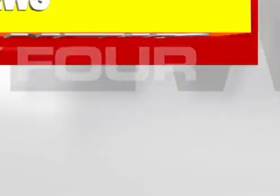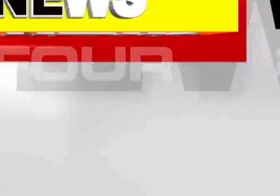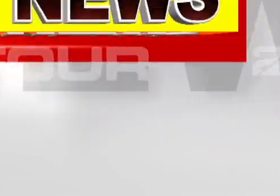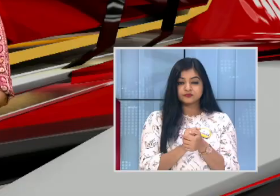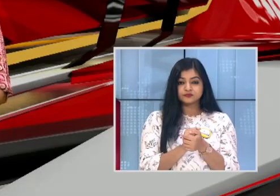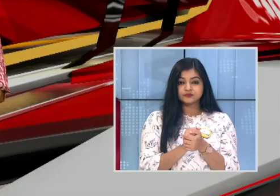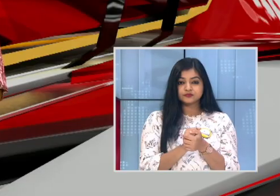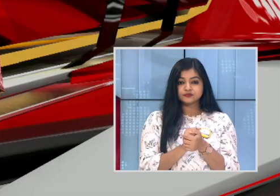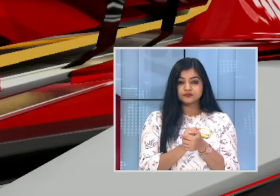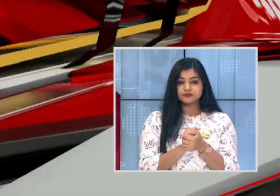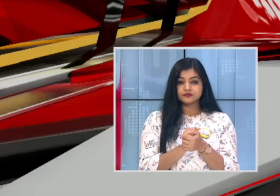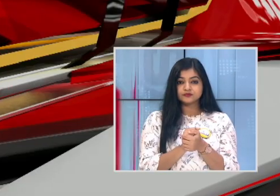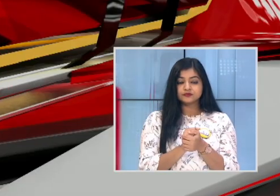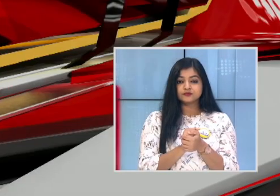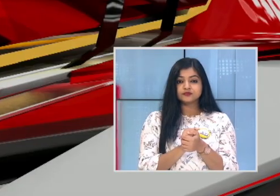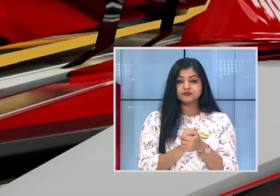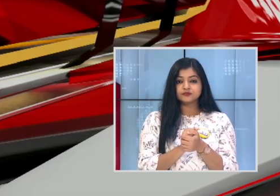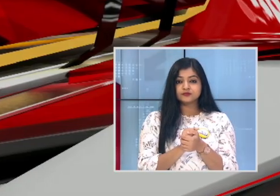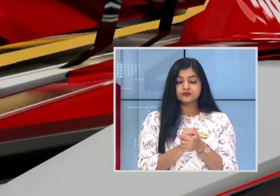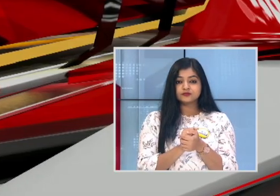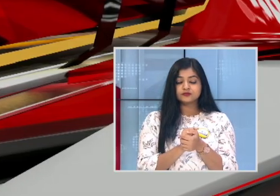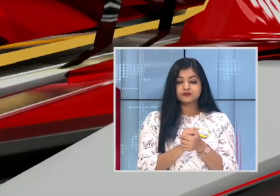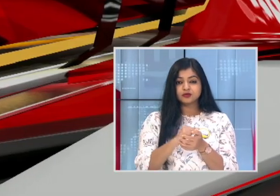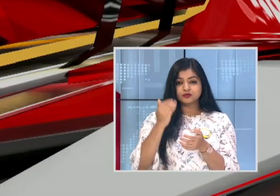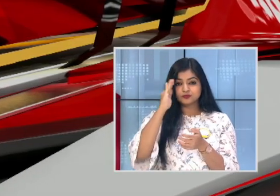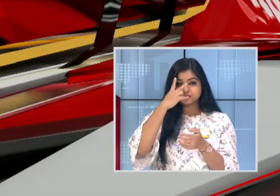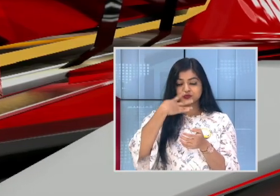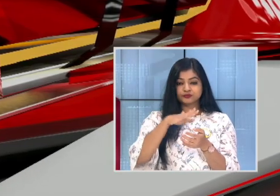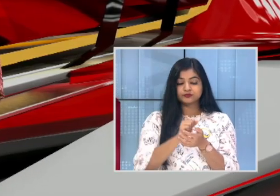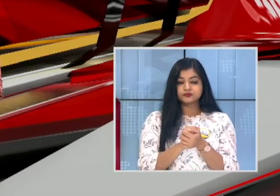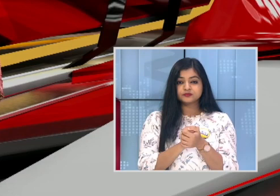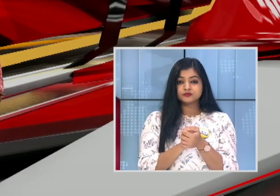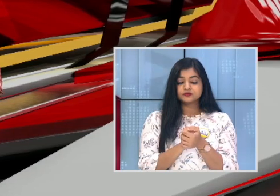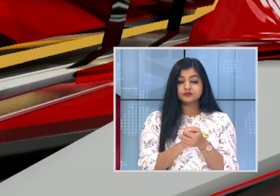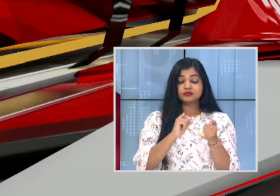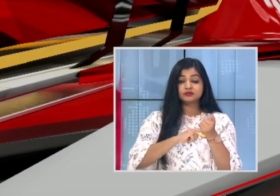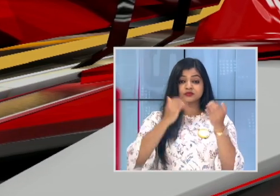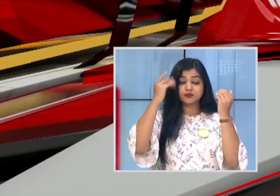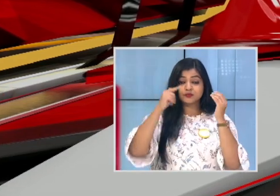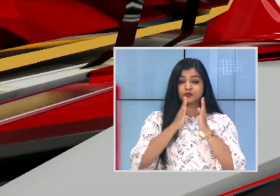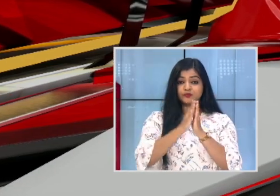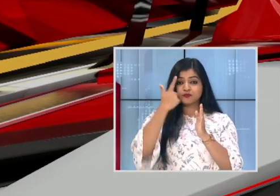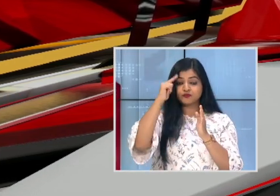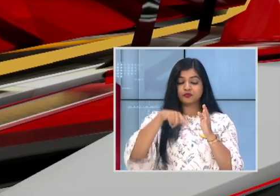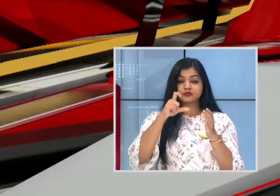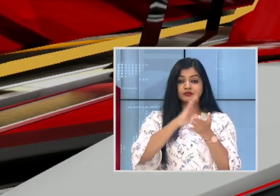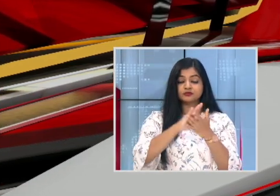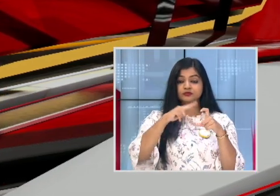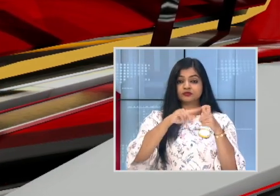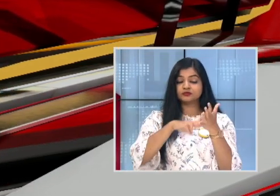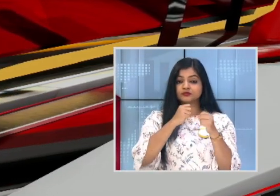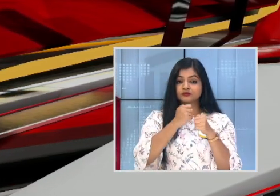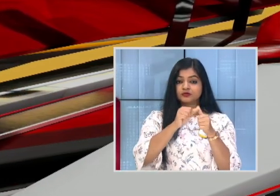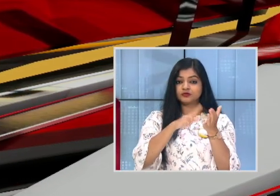കൊച്ചിയിൽ നിന്ന് വിവരങ്ങളുമായി നമുക്കൊപ്പം ചേർന്നത്. ഇനി മറ്റൊരു പ്രധാനപ്പെട്ട വാർത്തയിലേക്ക് കടക്കുകയാണ്. ശബരിമല തീർത്ഥാടകർക്കായി ചെങ്ങന്നൂർ ചെന്നൈ റൂട്ടിൽ